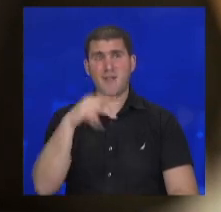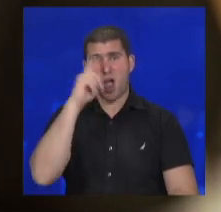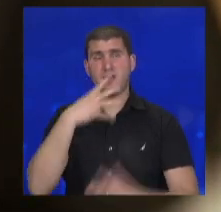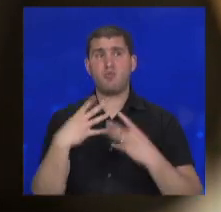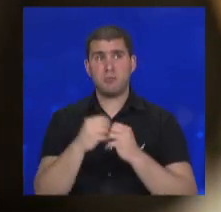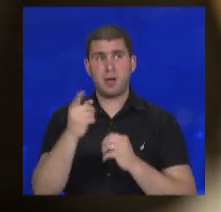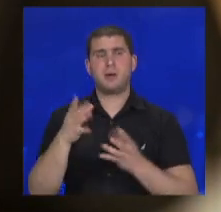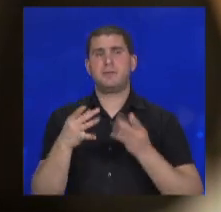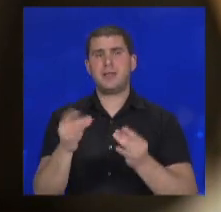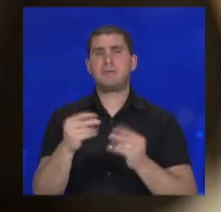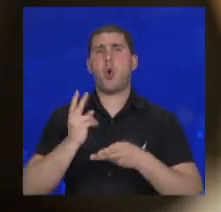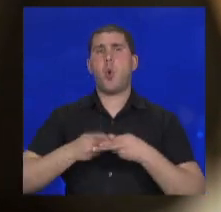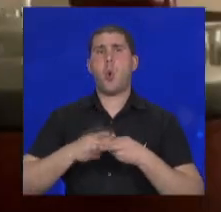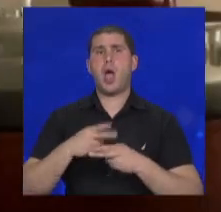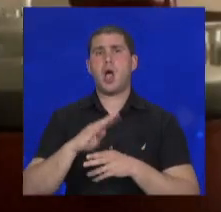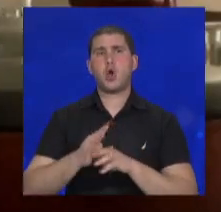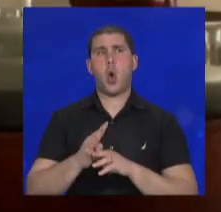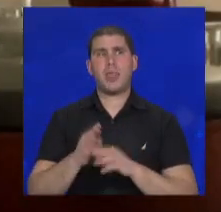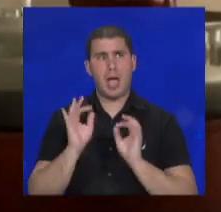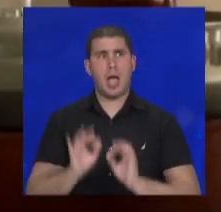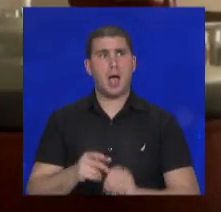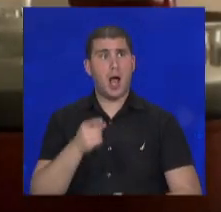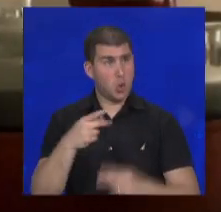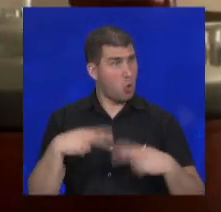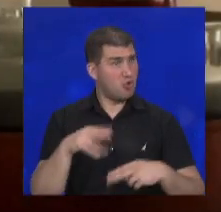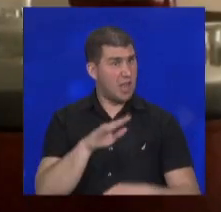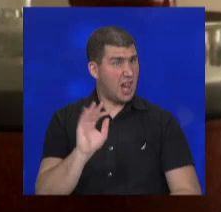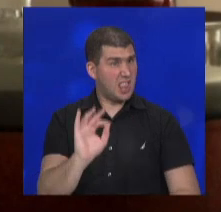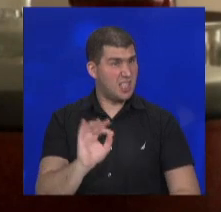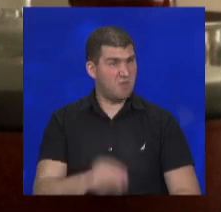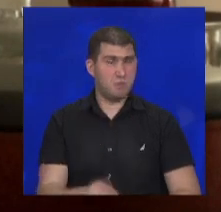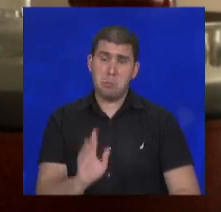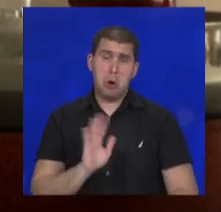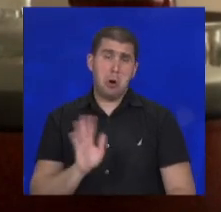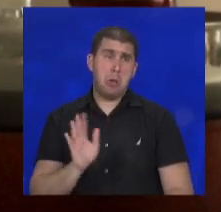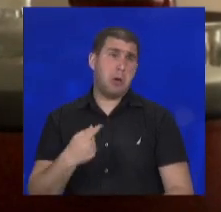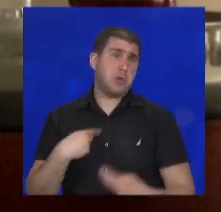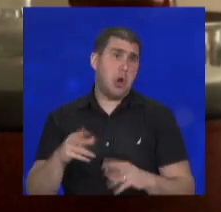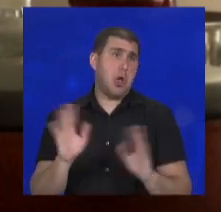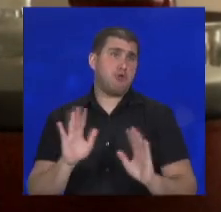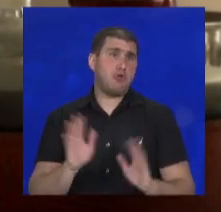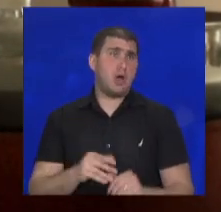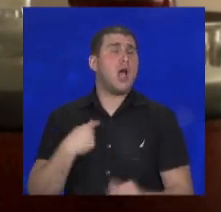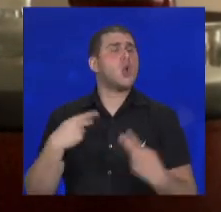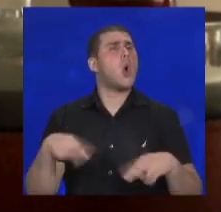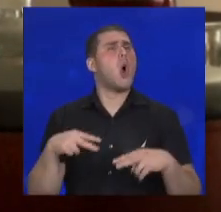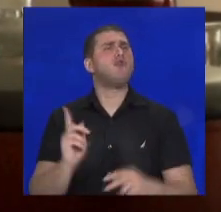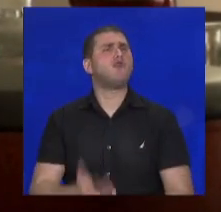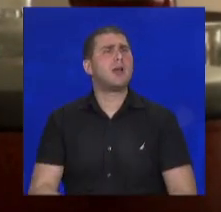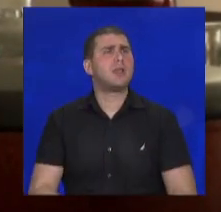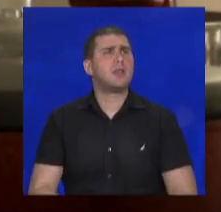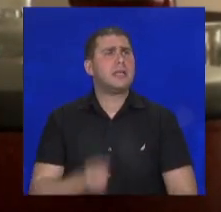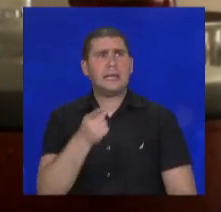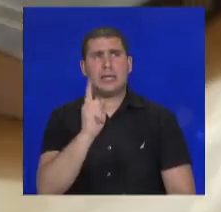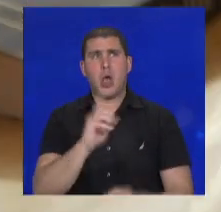באו במגע עם חולה קורונה מאומת. את חוששת לילדים של... לא, אני חוששת... היא